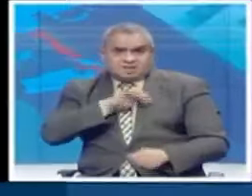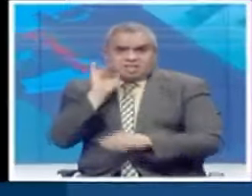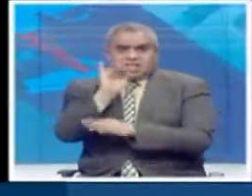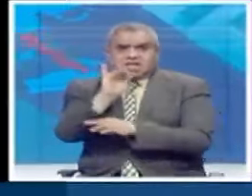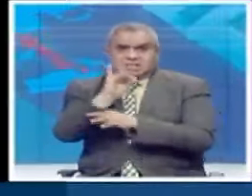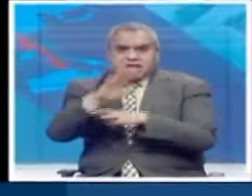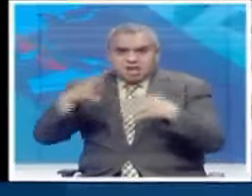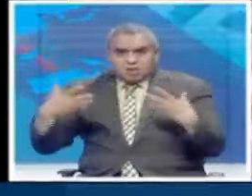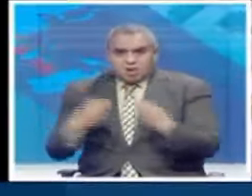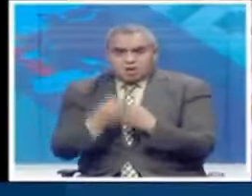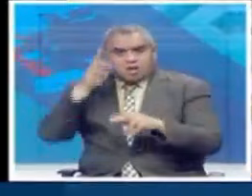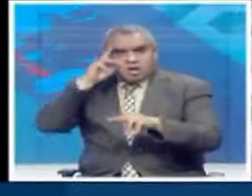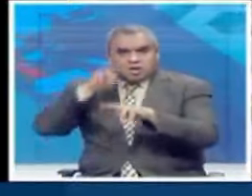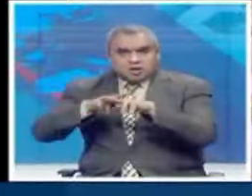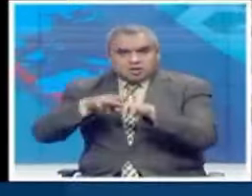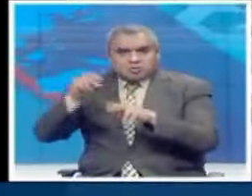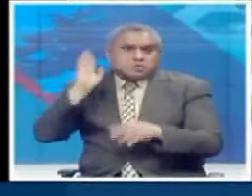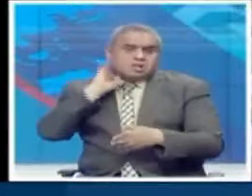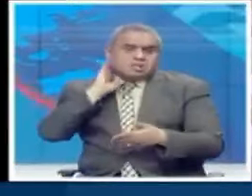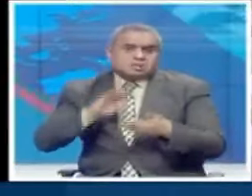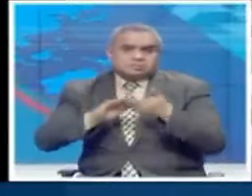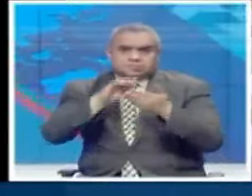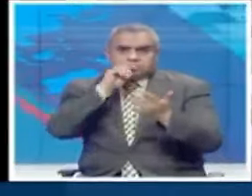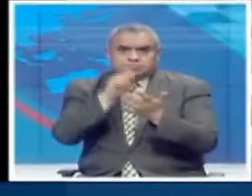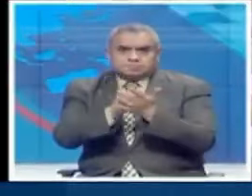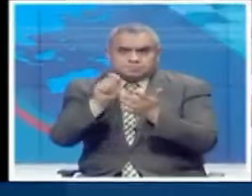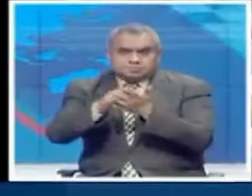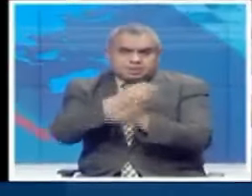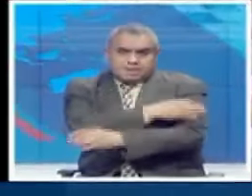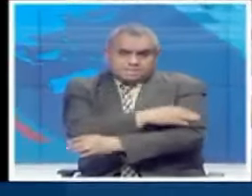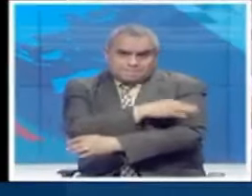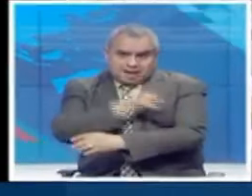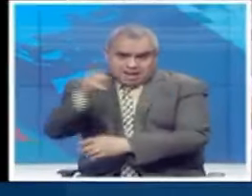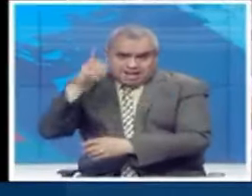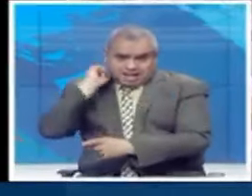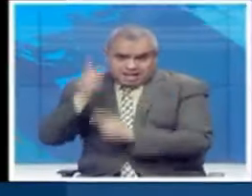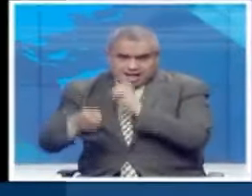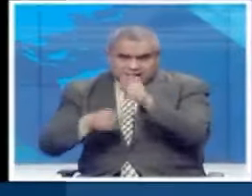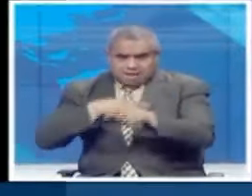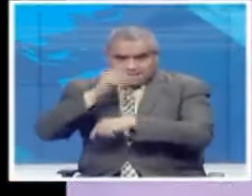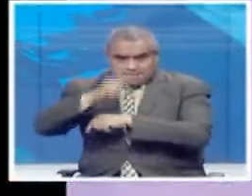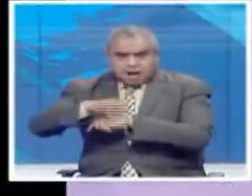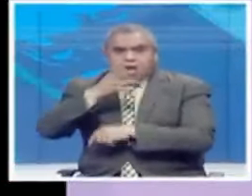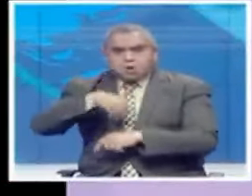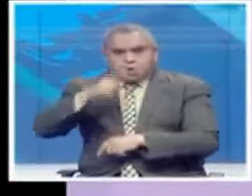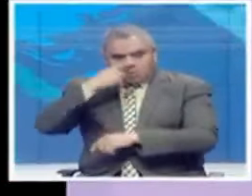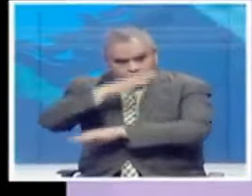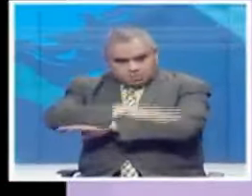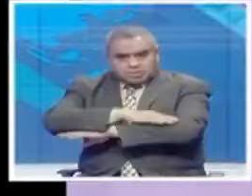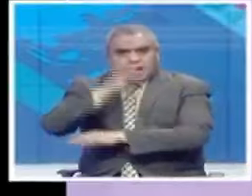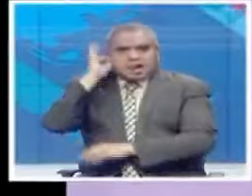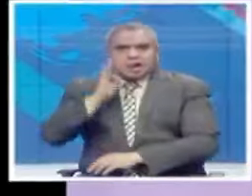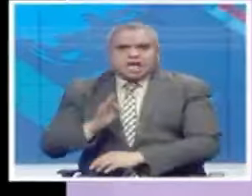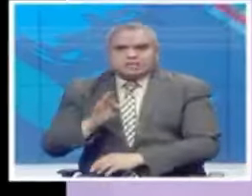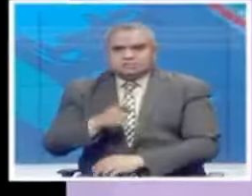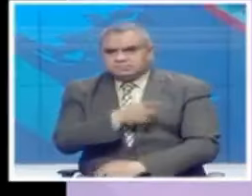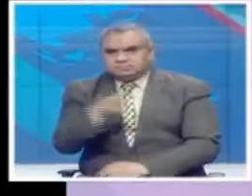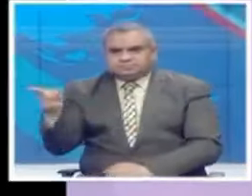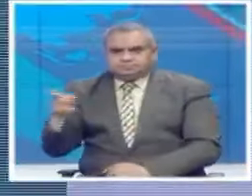ومن بينها إسرائيل إلى ضمان تنفيذ الإجراءات المؤقتة التي أمرت بها المحكمة.